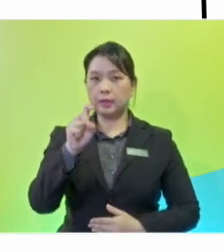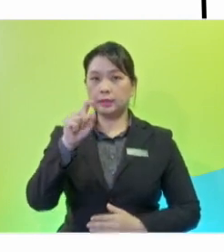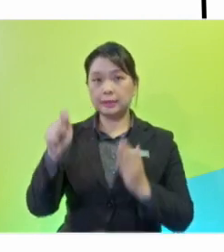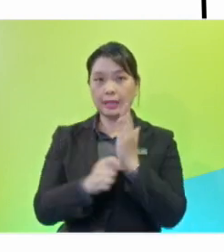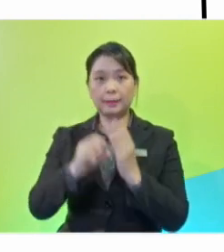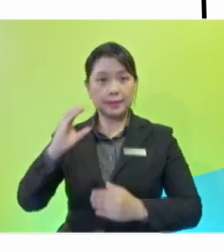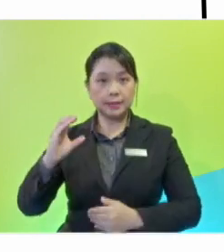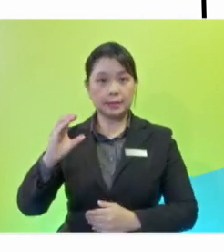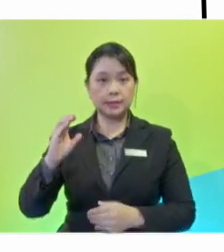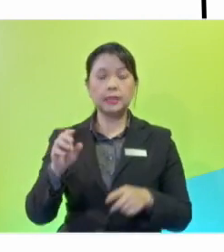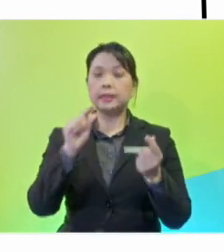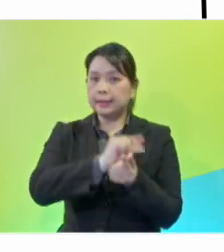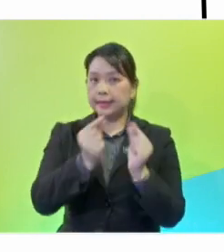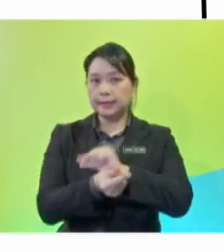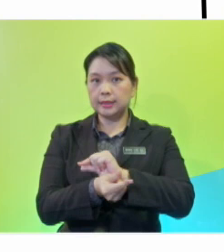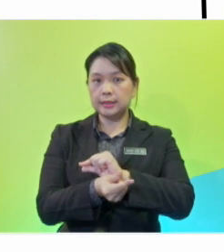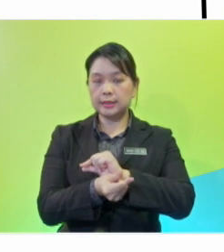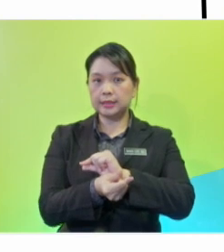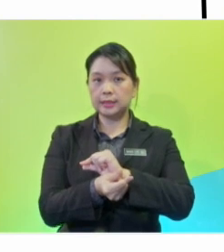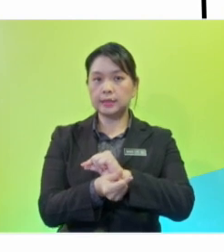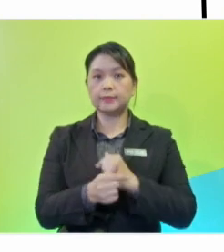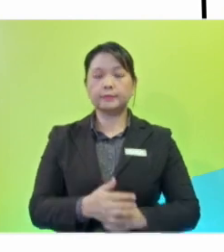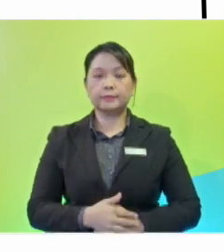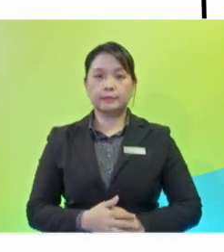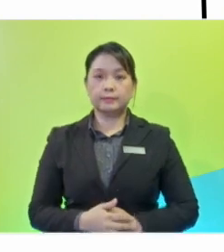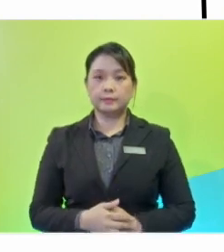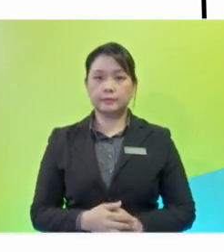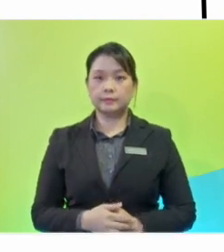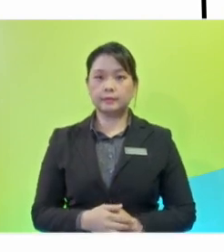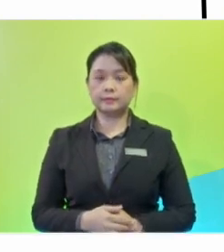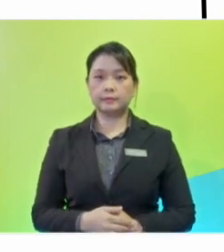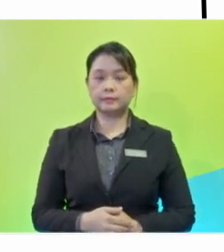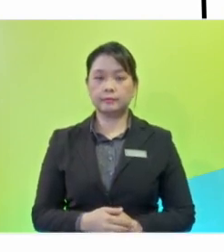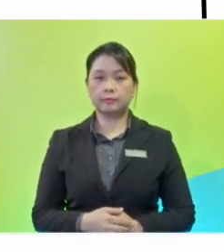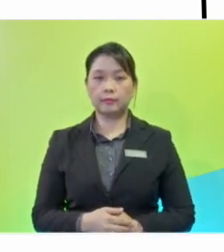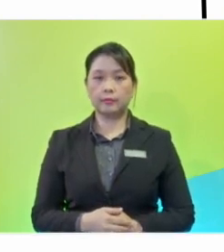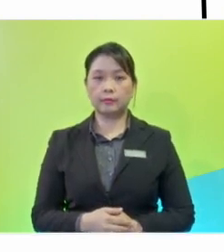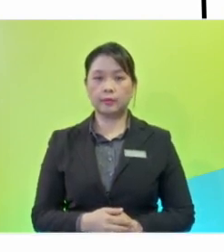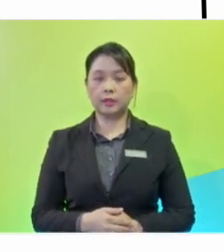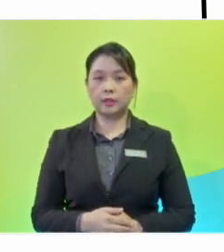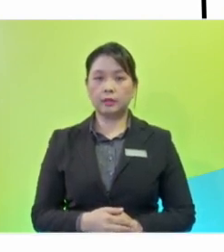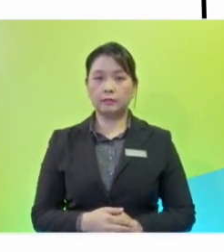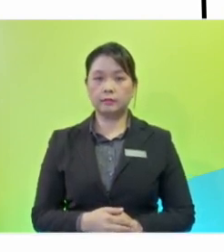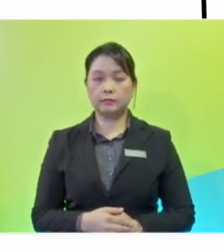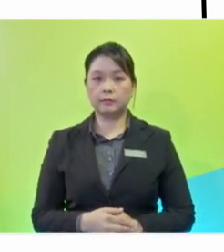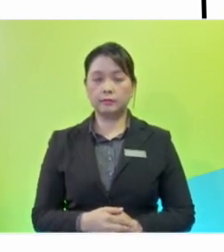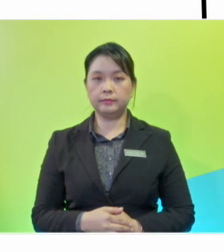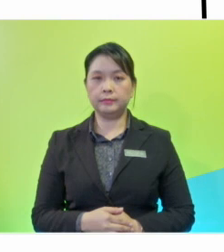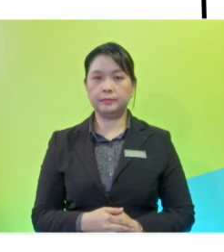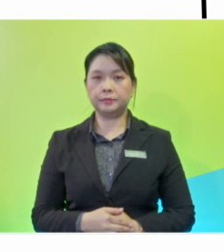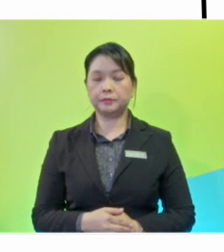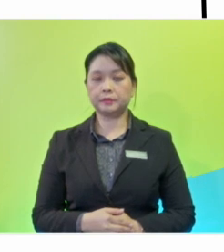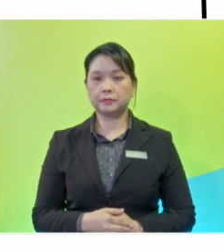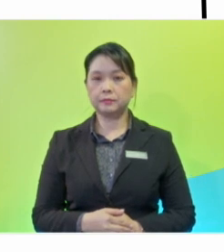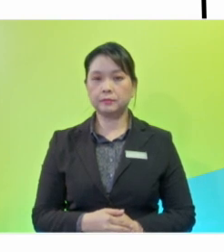Oke kita gantikan Oke kita ambil satu lagi titik koordinat 05 maka yg gua akan jadi 5 x